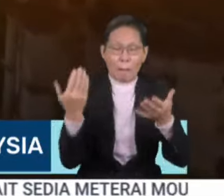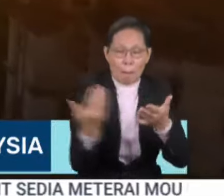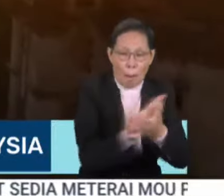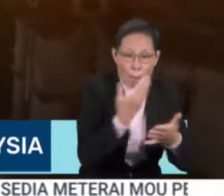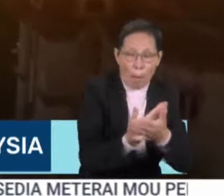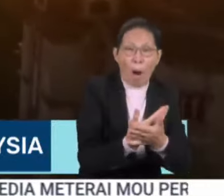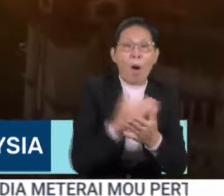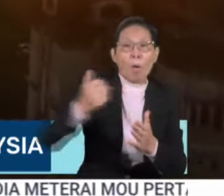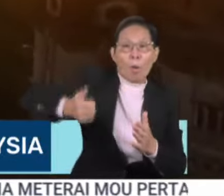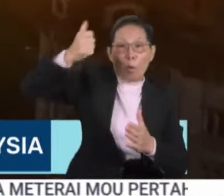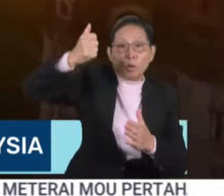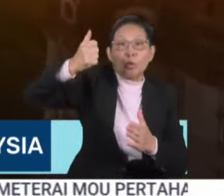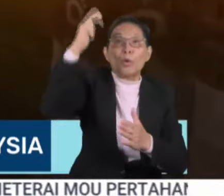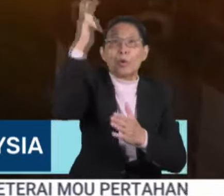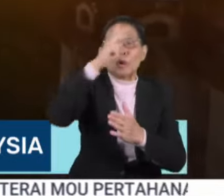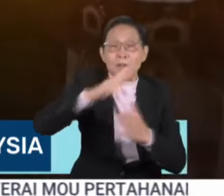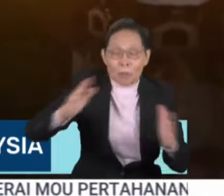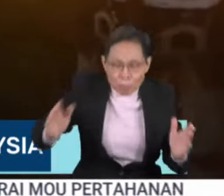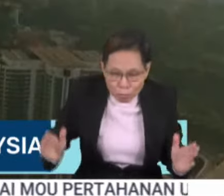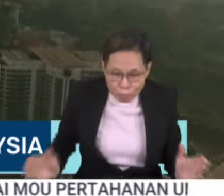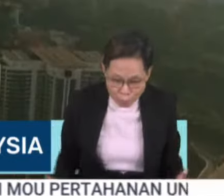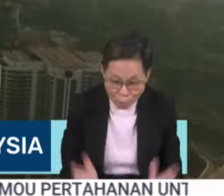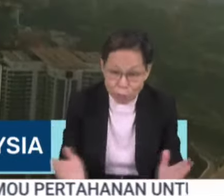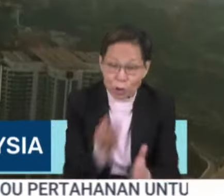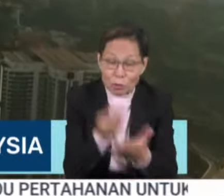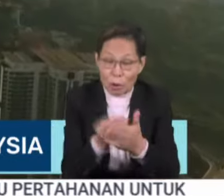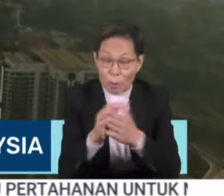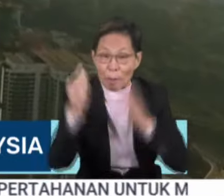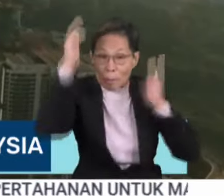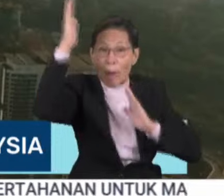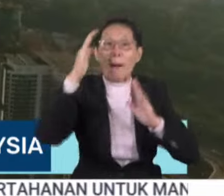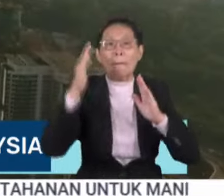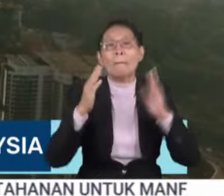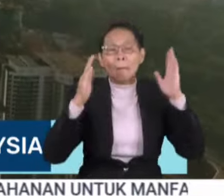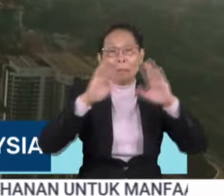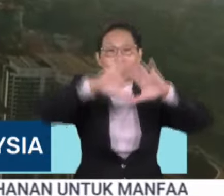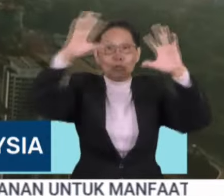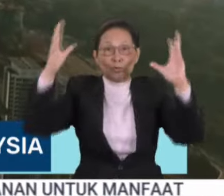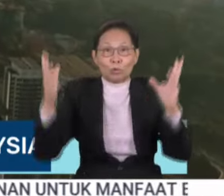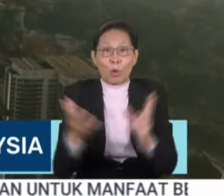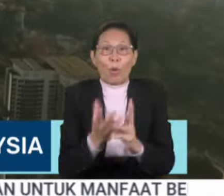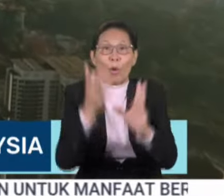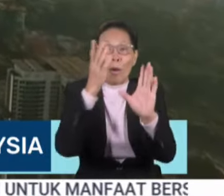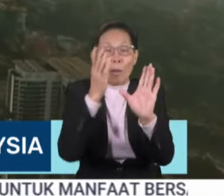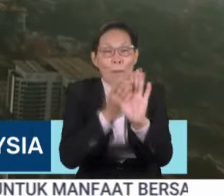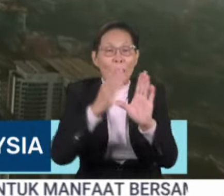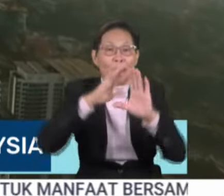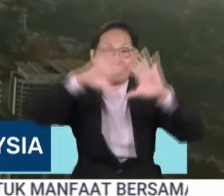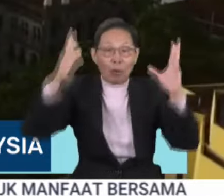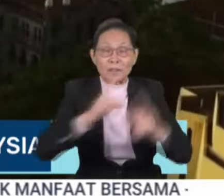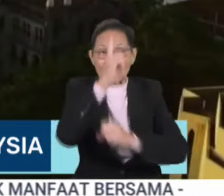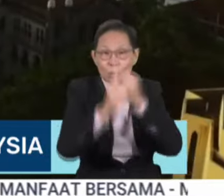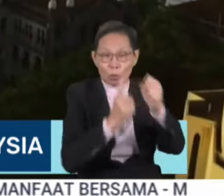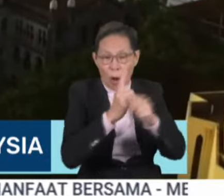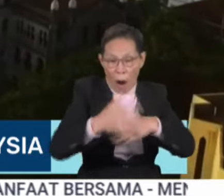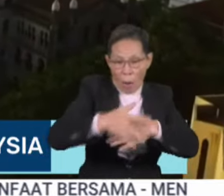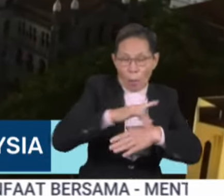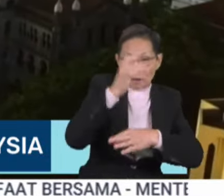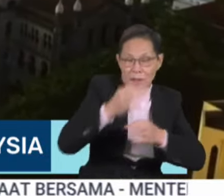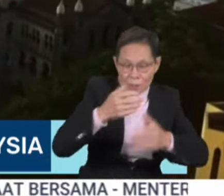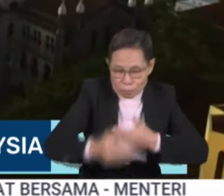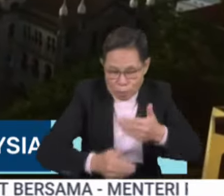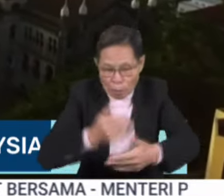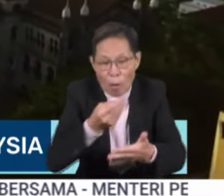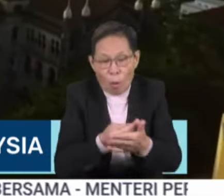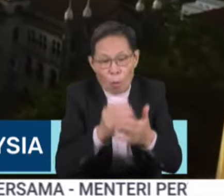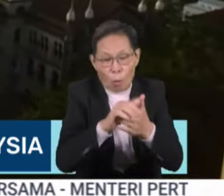utama kerajaan merangsang ringgit. Bank Dunia unjur Malaysia raih status negara berpendapatan tinggi setahun lebih awal jika prestasi semasa